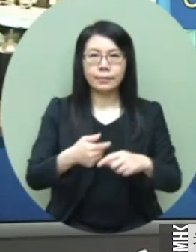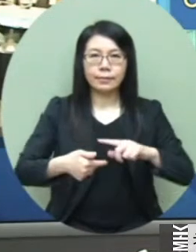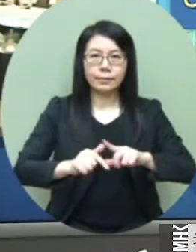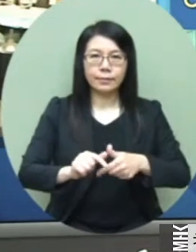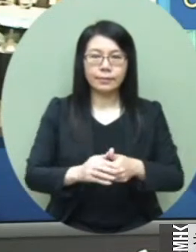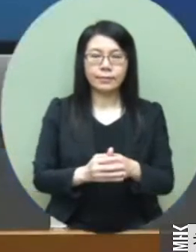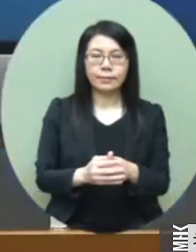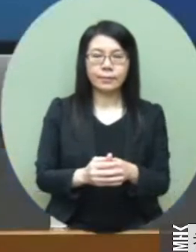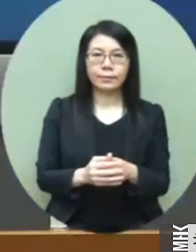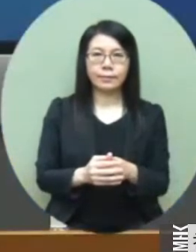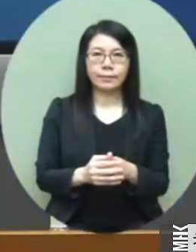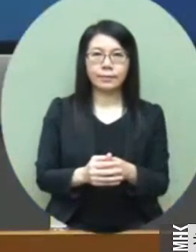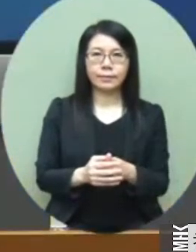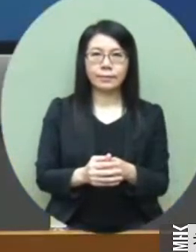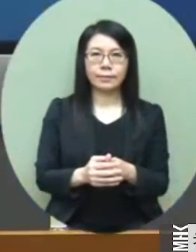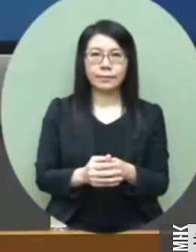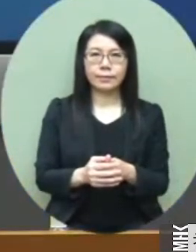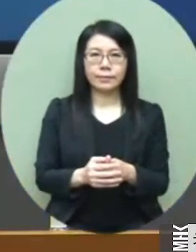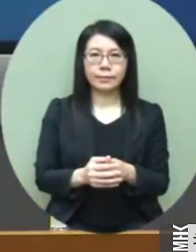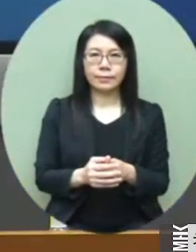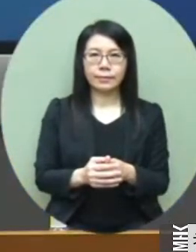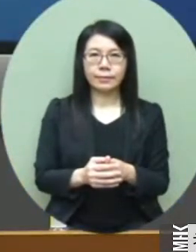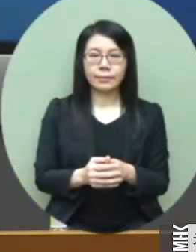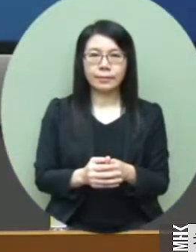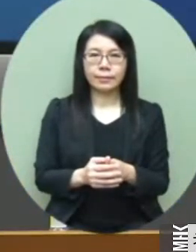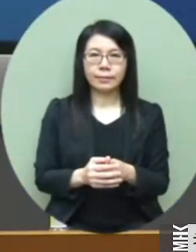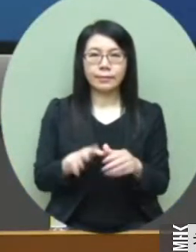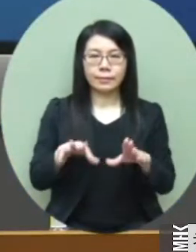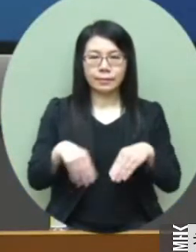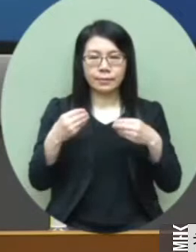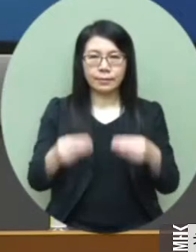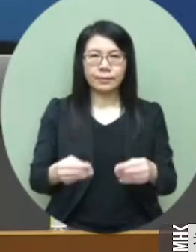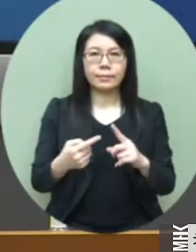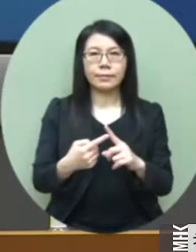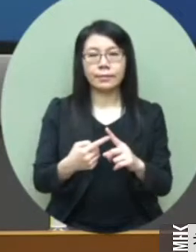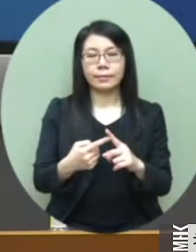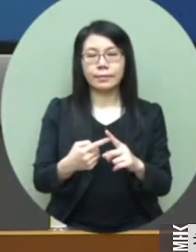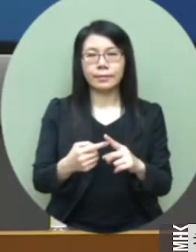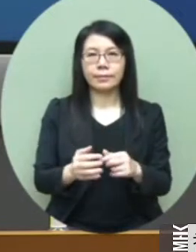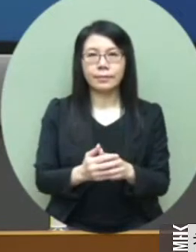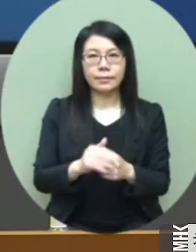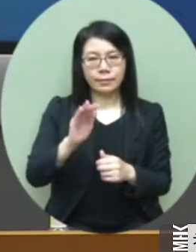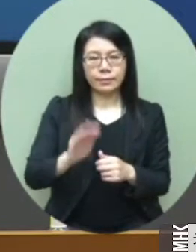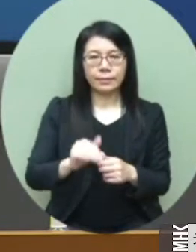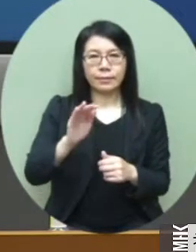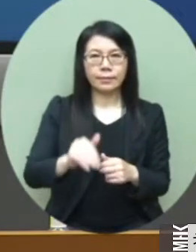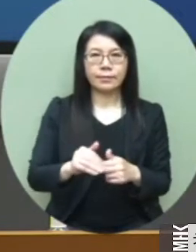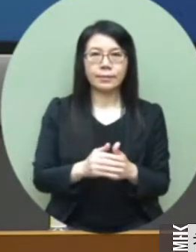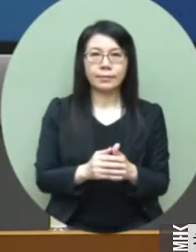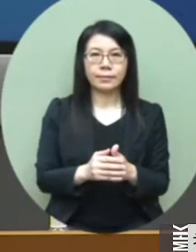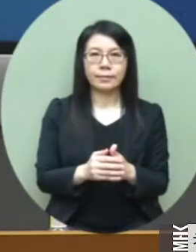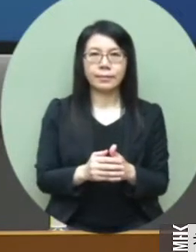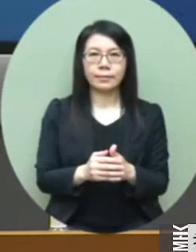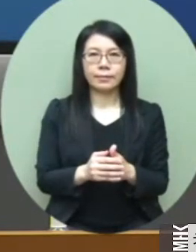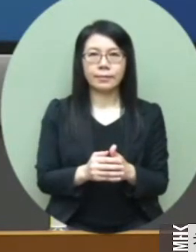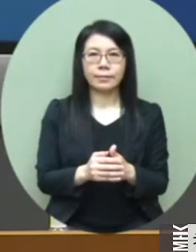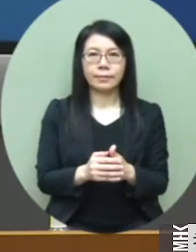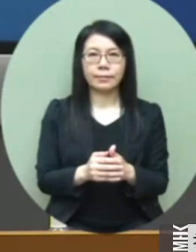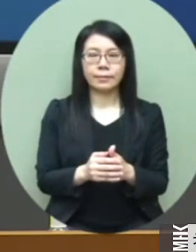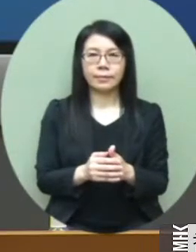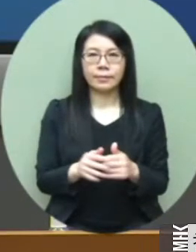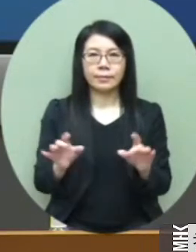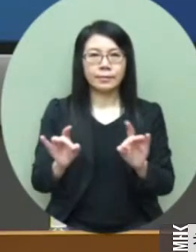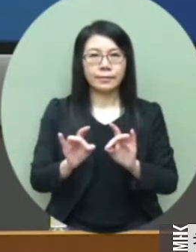就係一啲如果係已經康復者咧，其實佢係可以有佢嘅紙